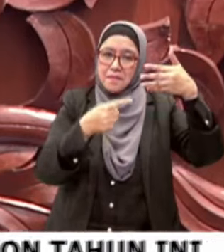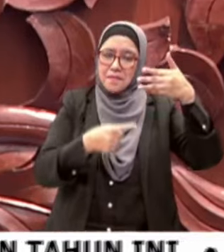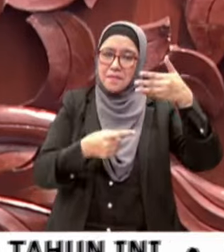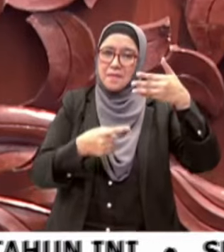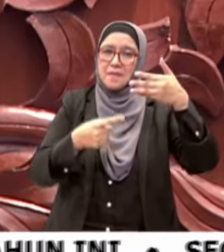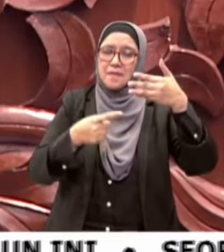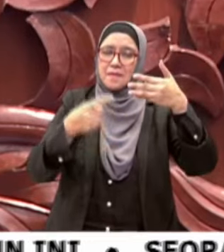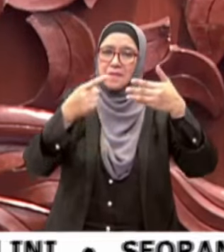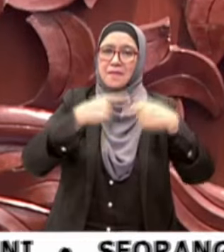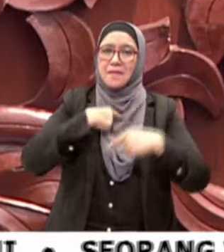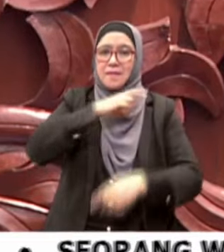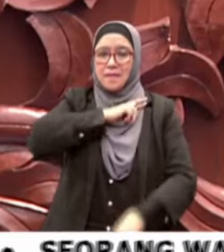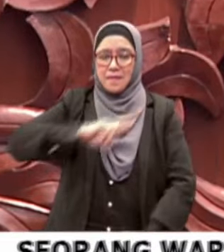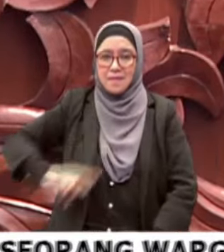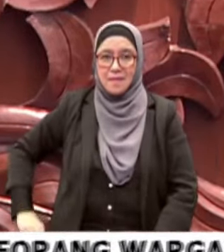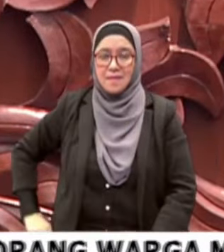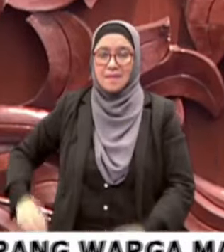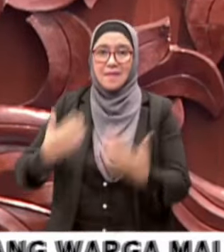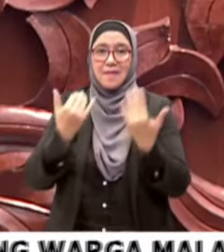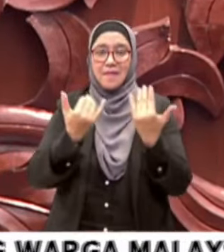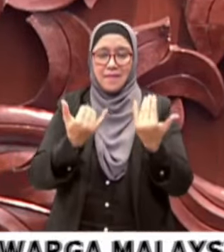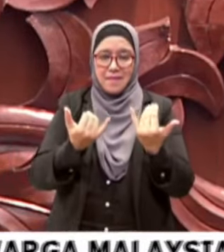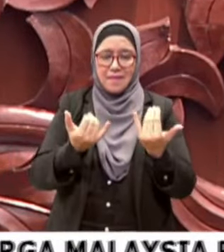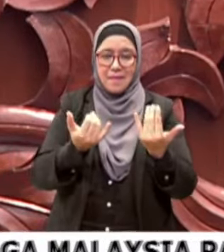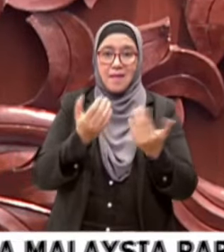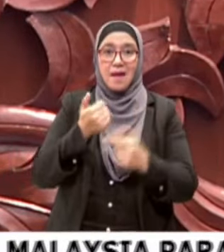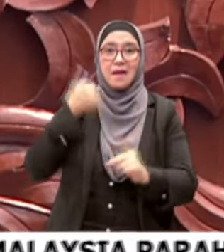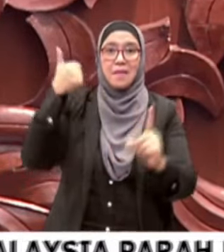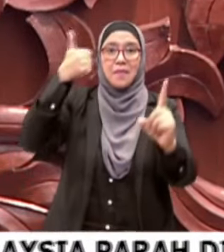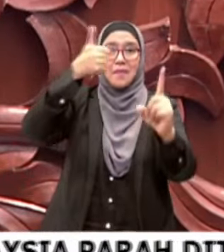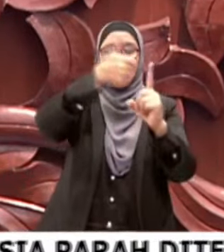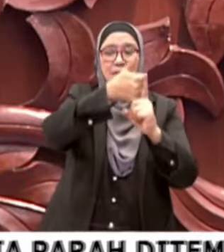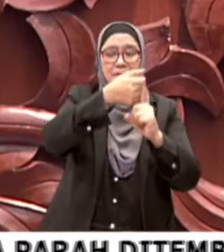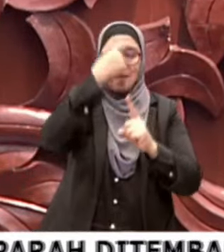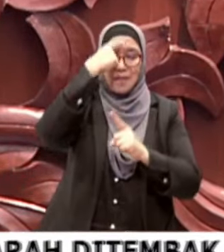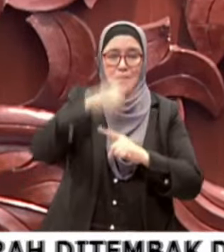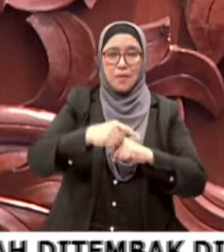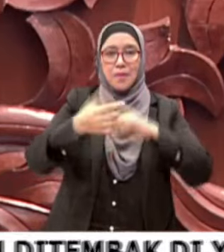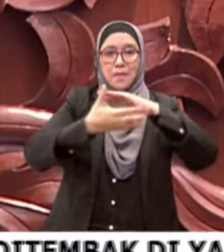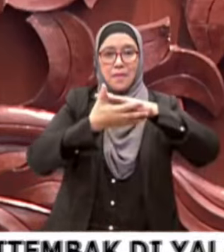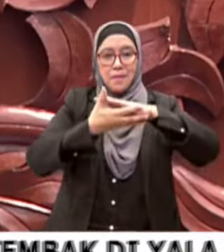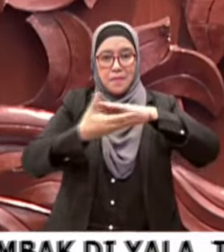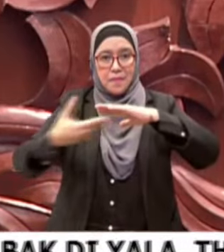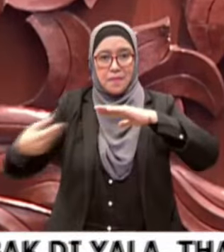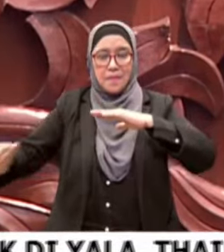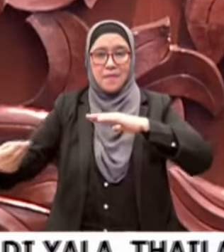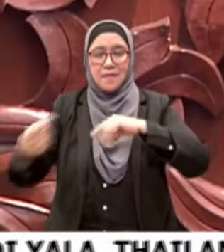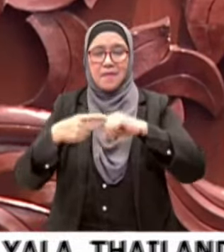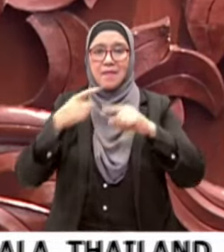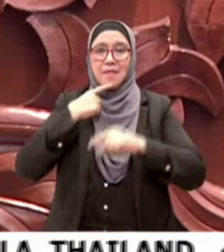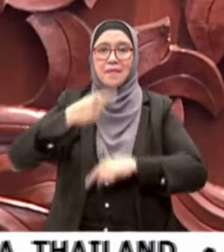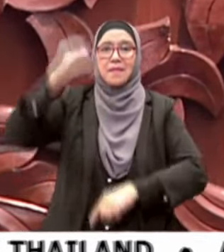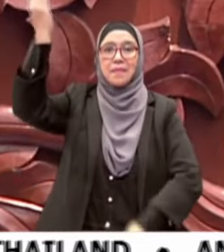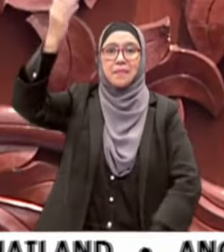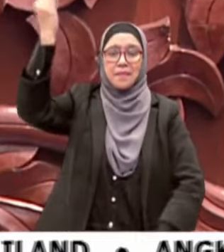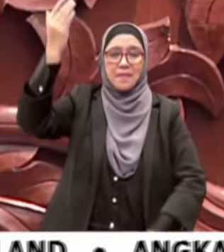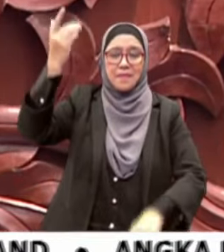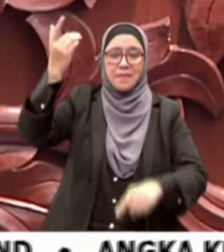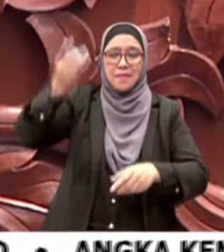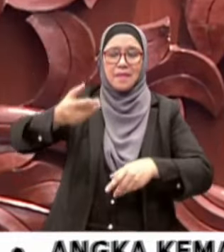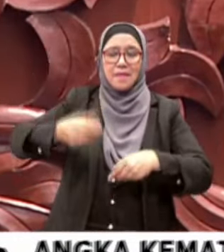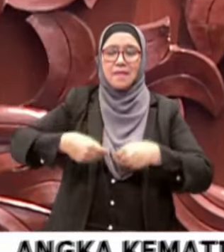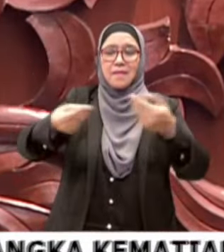ini akan menyerahkan mengarahkan supaya salinan titah Raja itu dibentangkan di atas meja